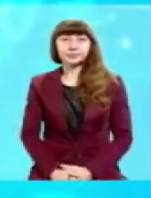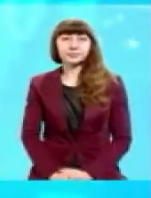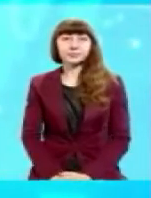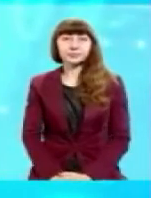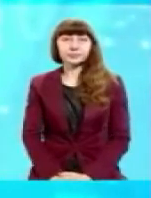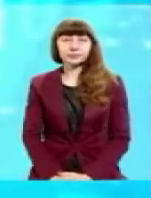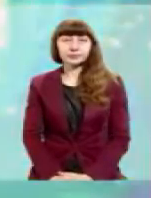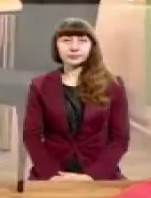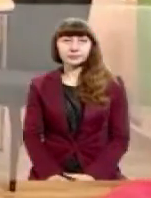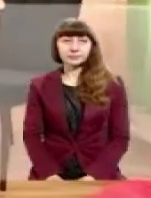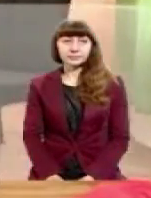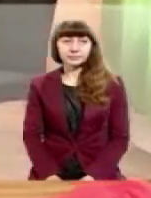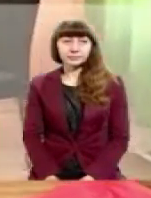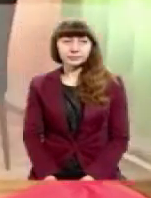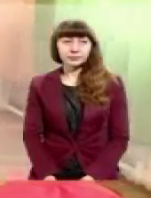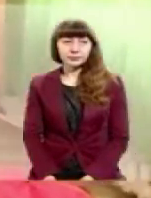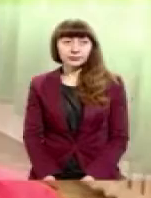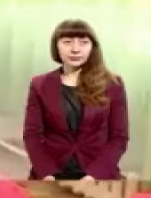материале.